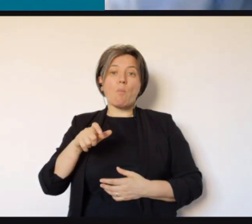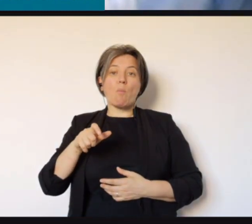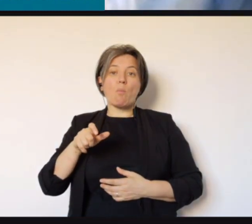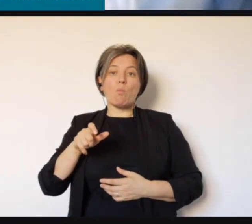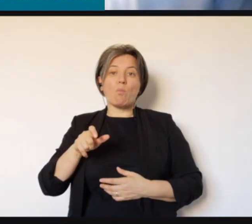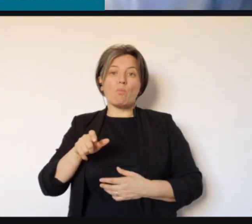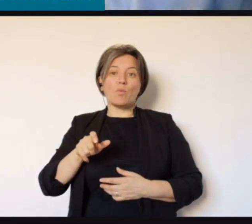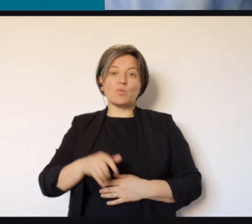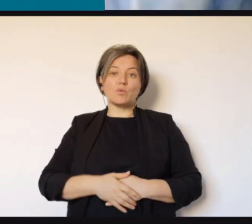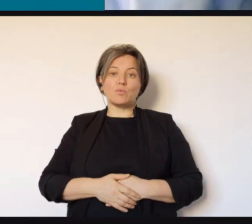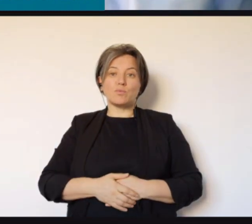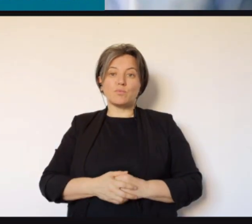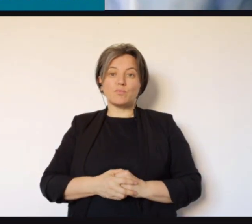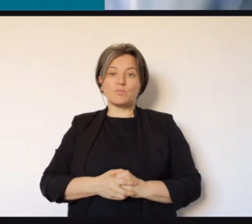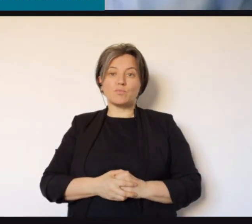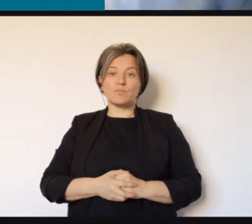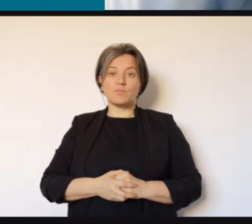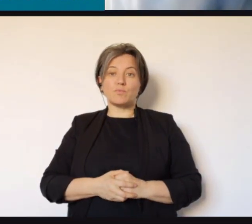perché in qualche modo